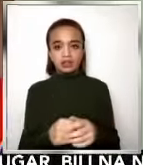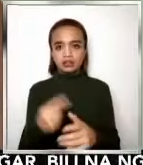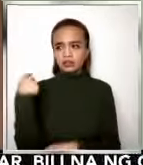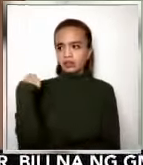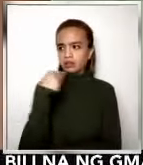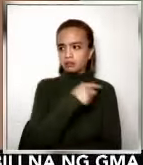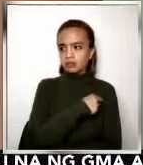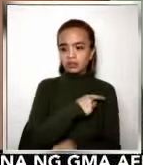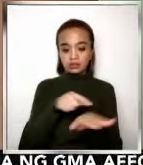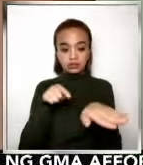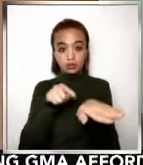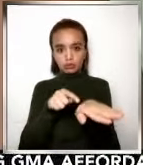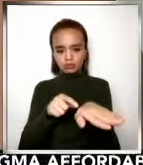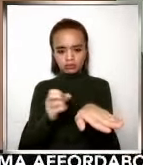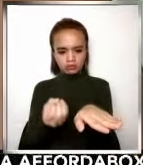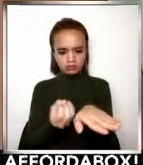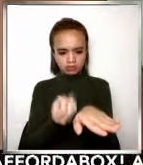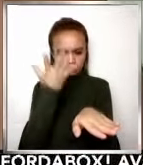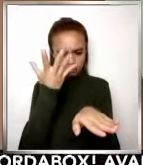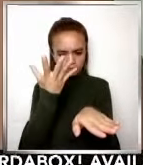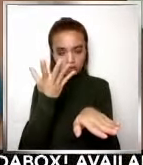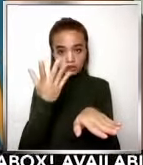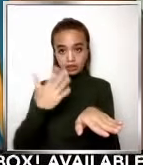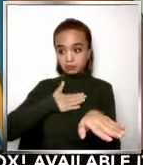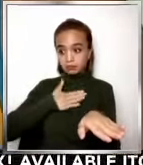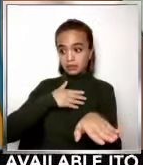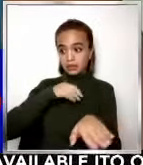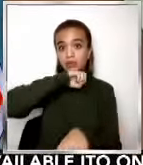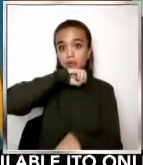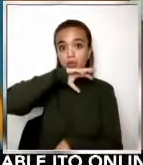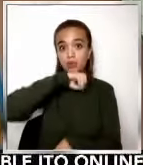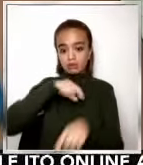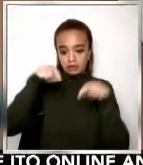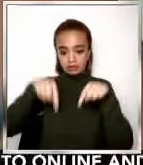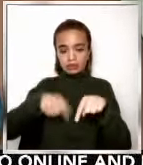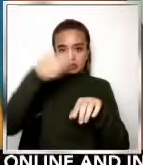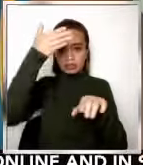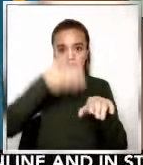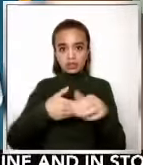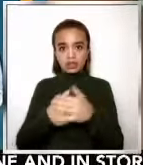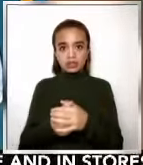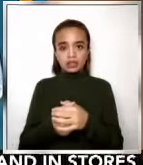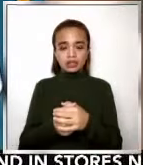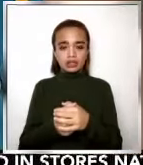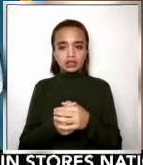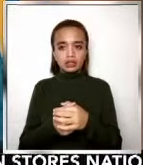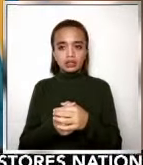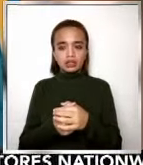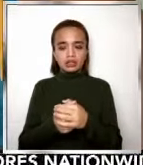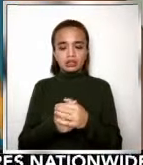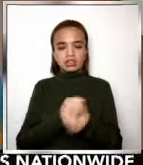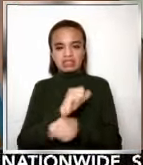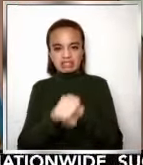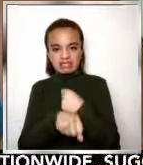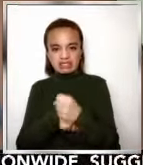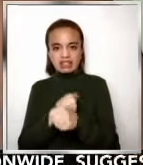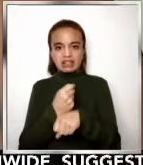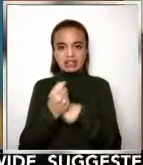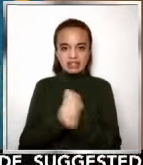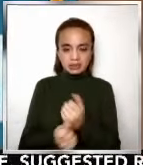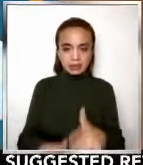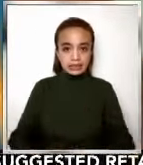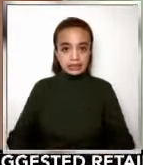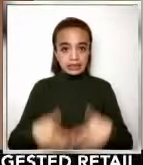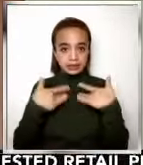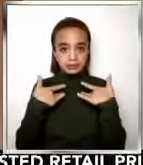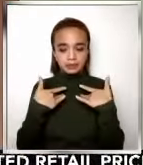ma'am, yung lola ko, yung dalawang lola ko, nasa likod, nag-aago buhay din. Tinamaan sila ng mga bubog. Ang balak po sana namin,